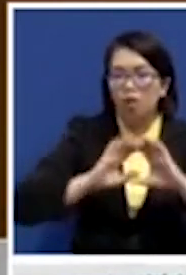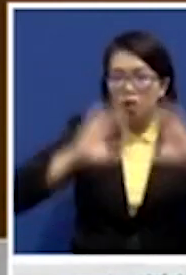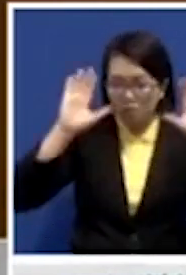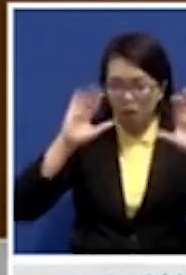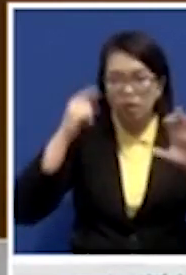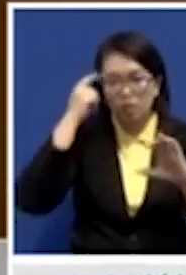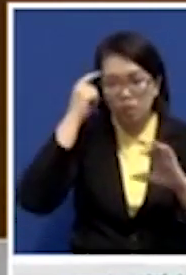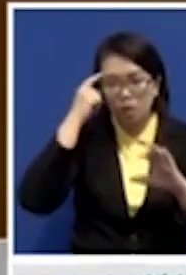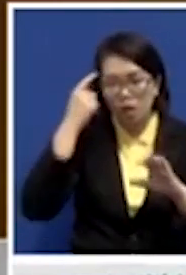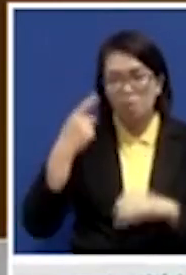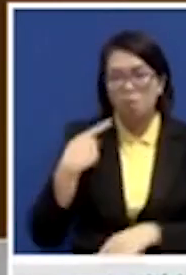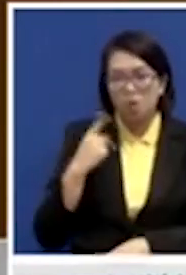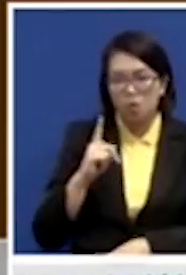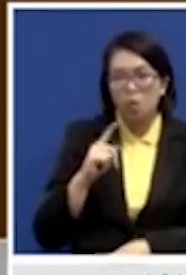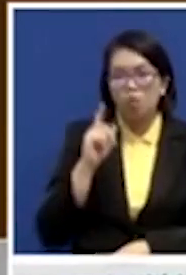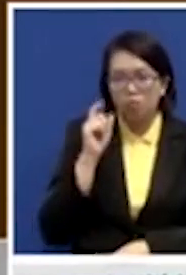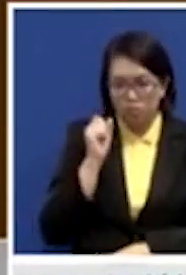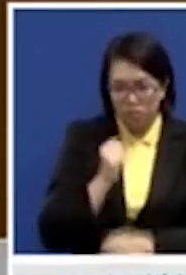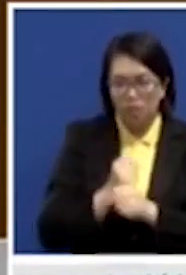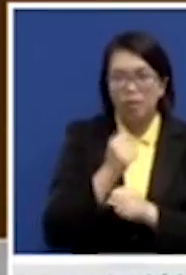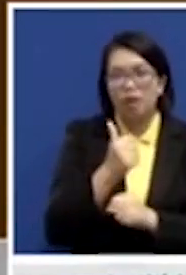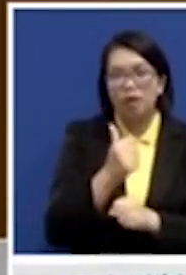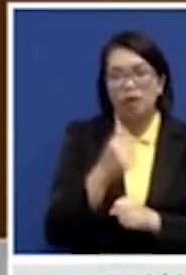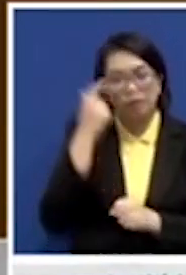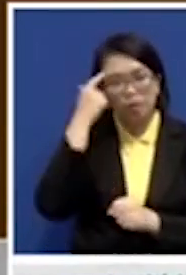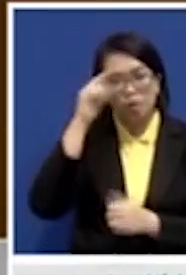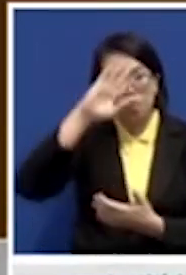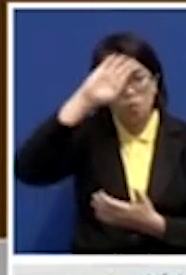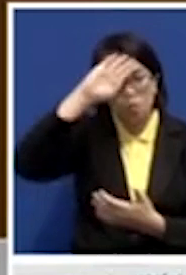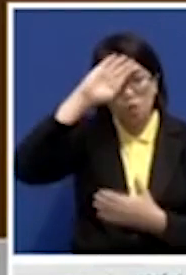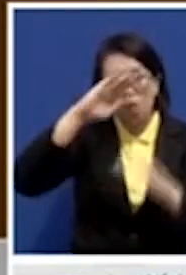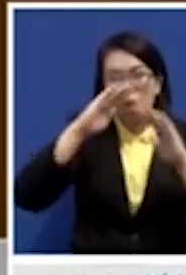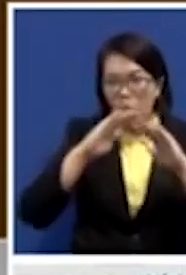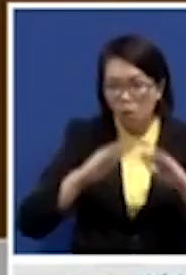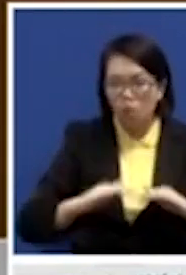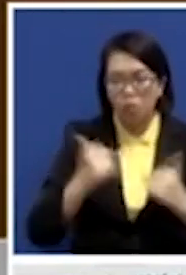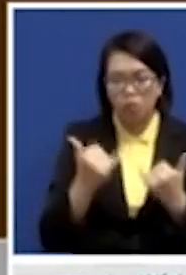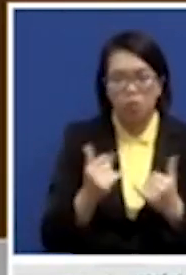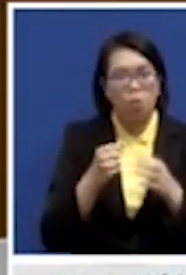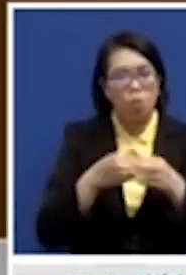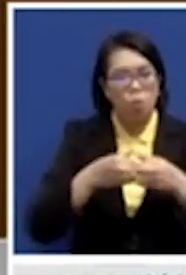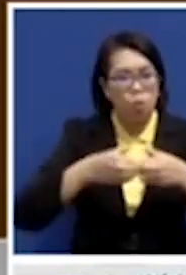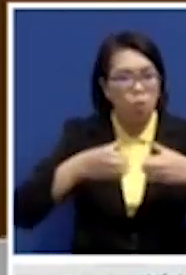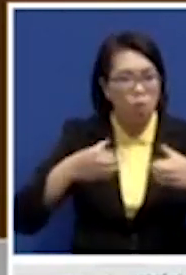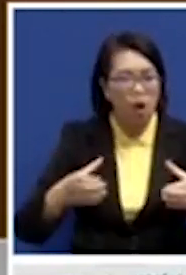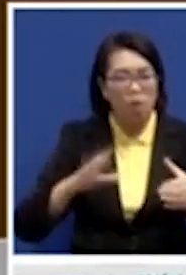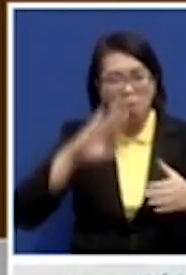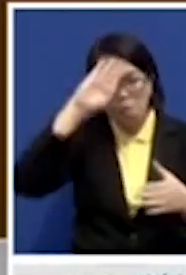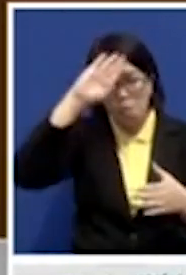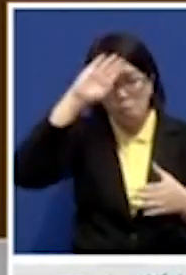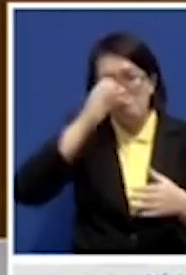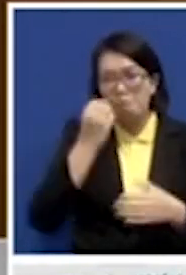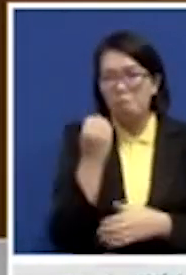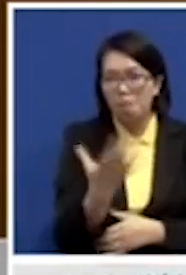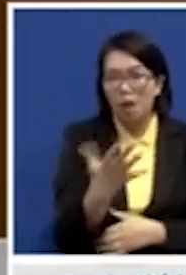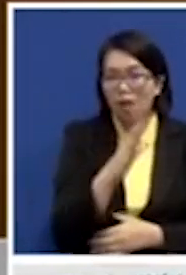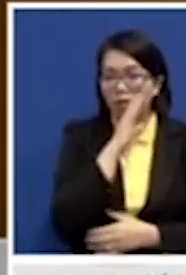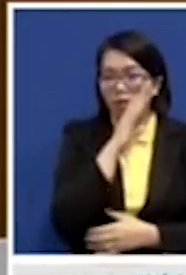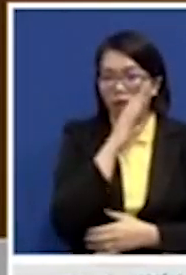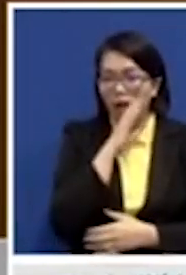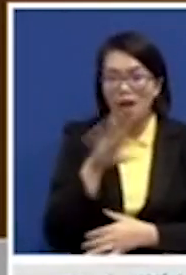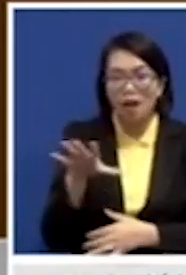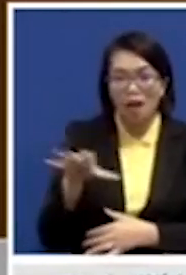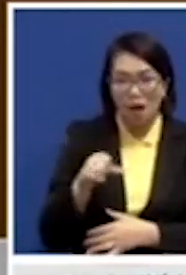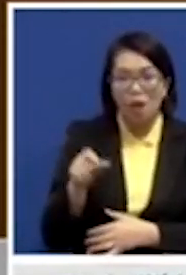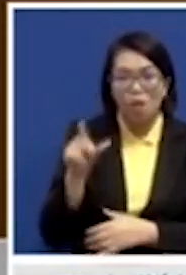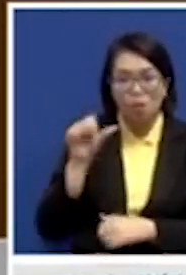ซึ่งก็ได้สอบถามนะครับหลายๆท่านก็มีความตั้งใจมีความค